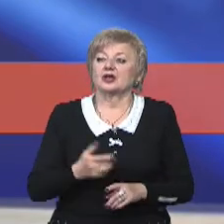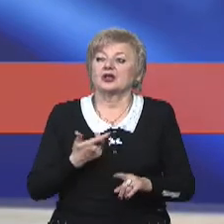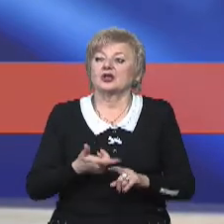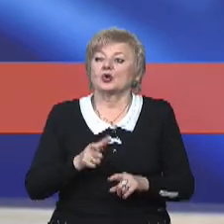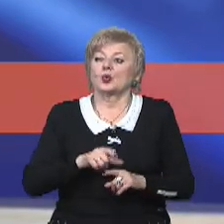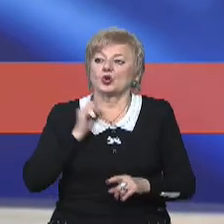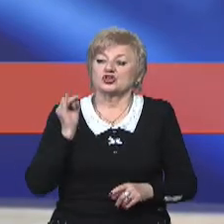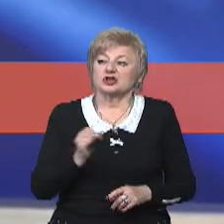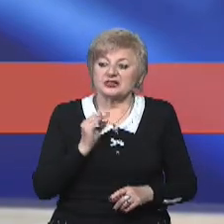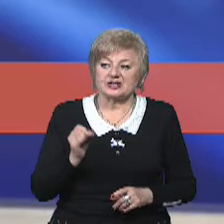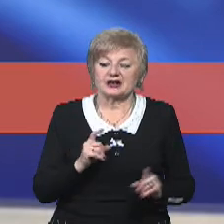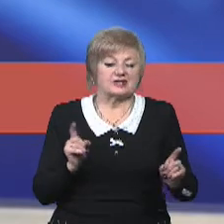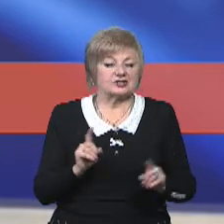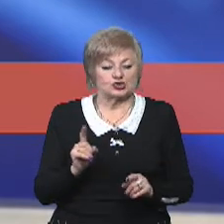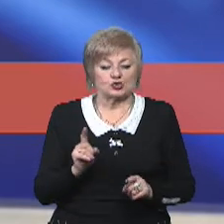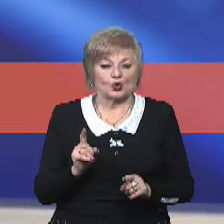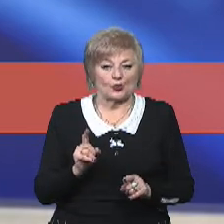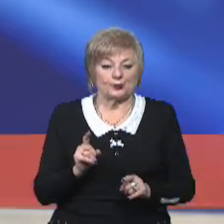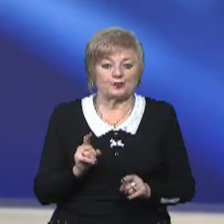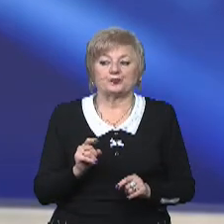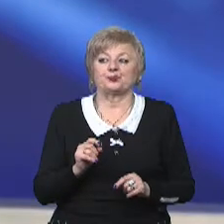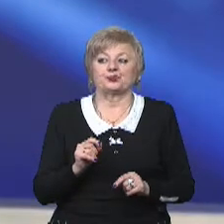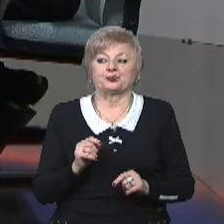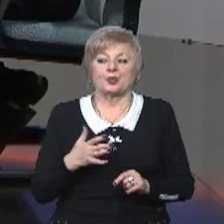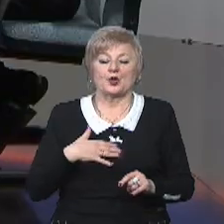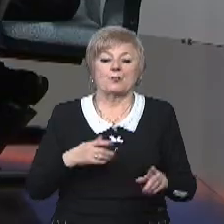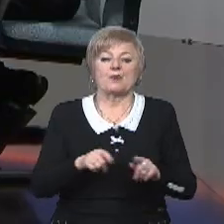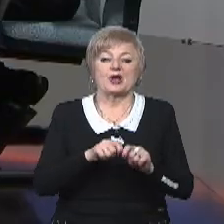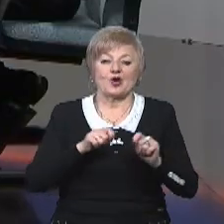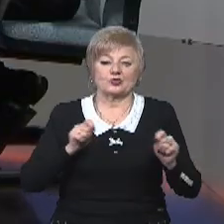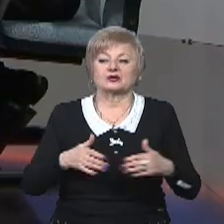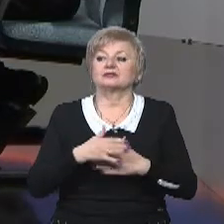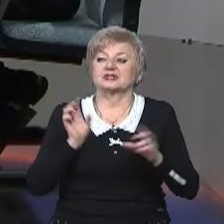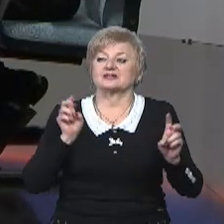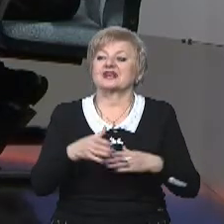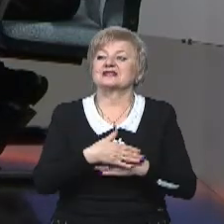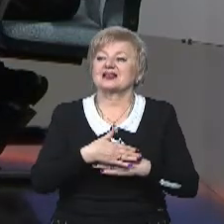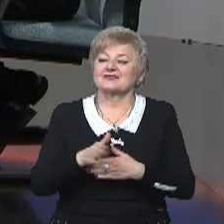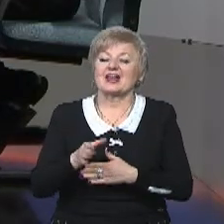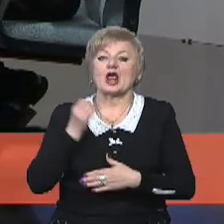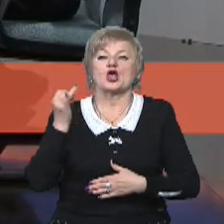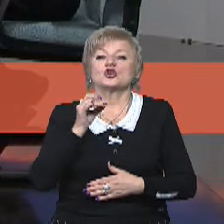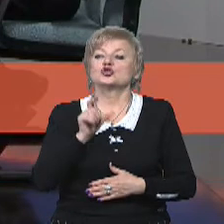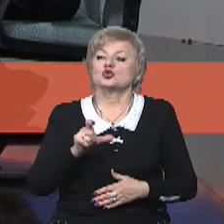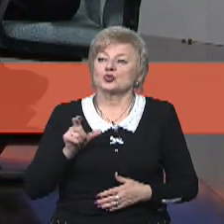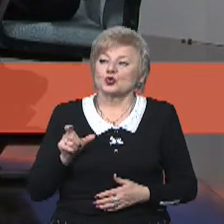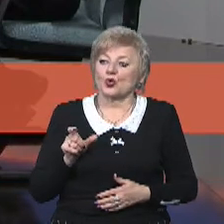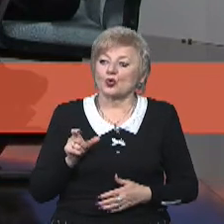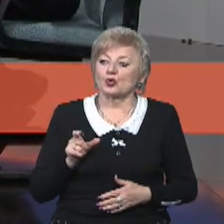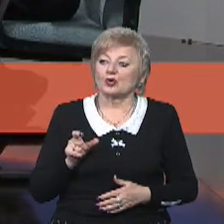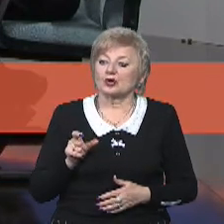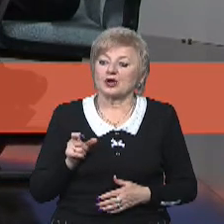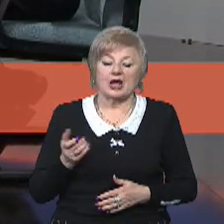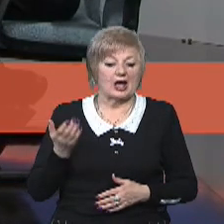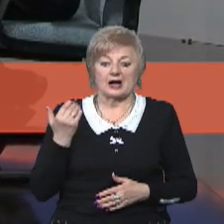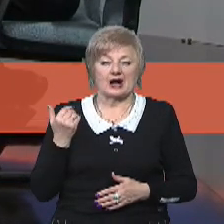цікаво, що вперше ми відкрили двері, так сказати, не історикам до археологічної експедиції. А